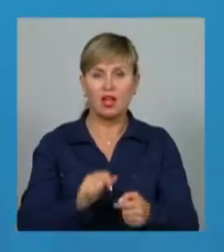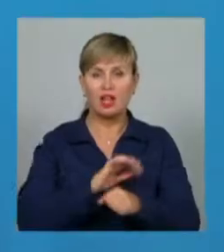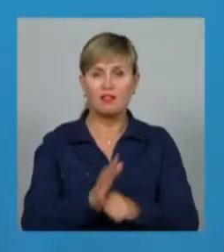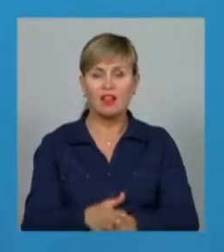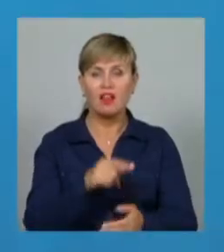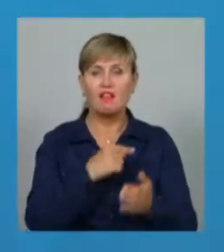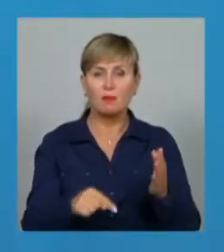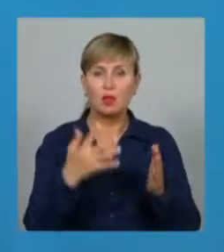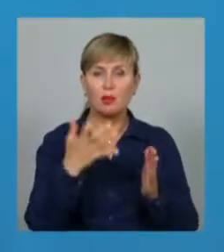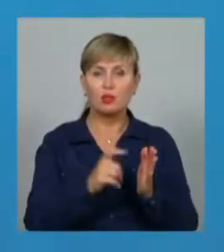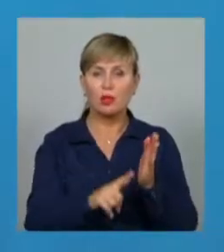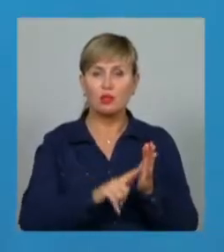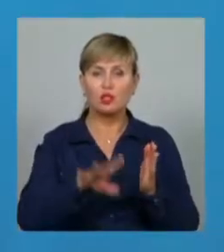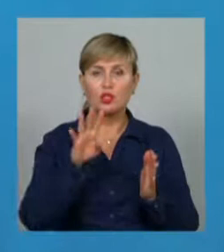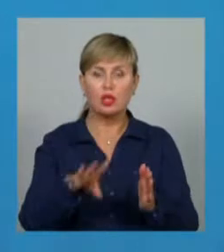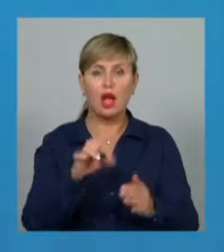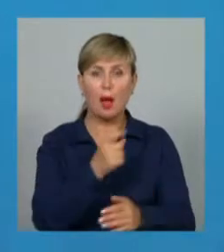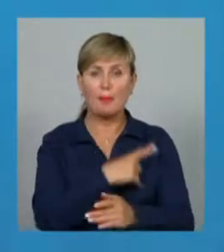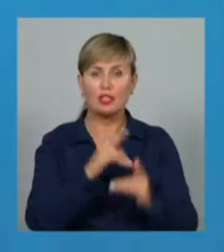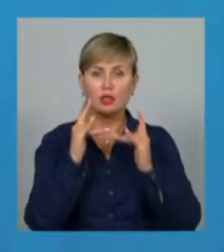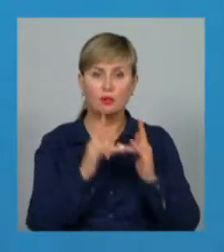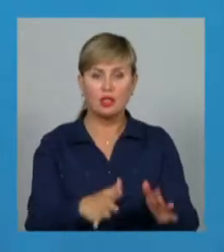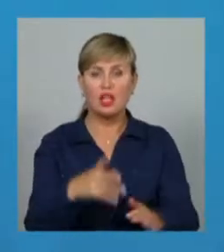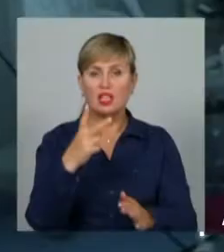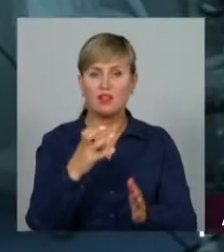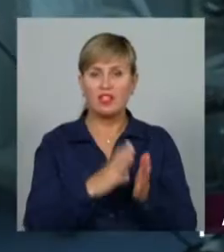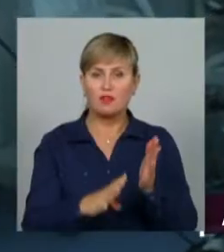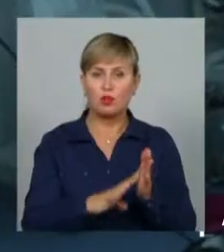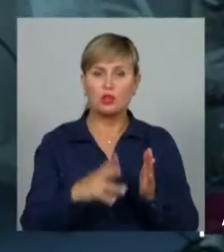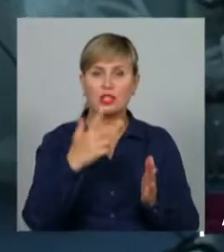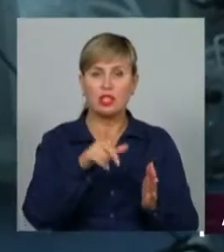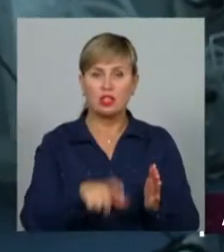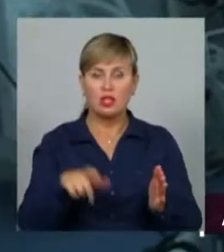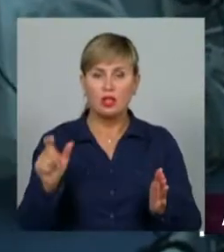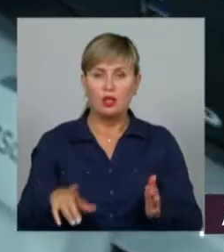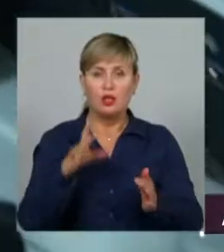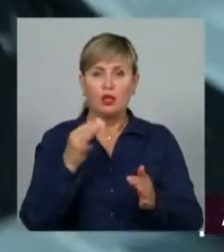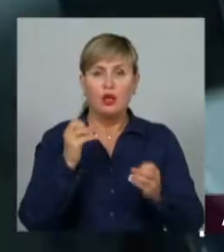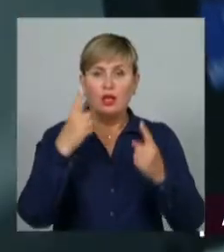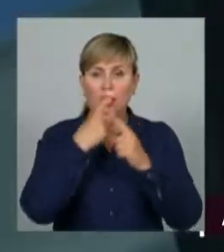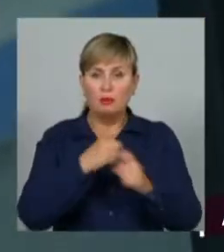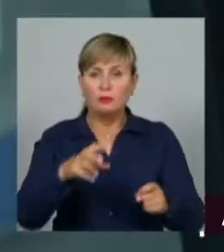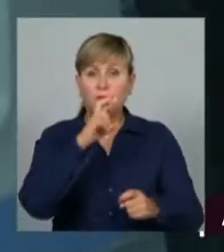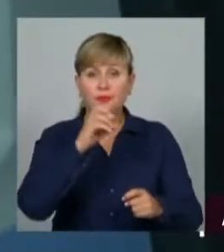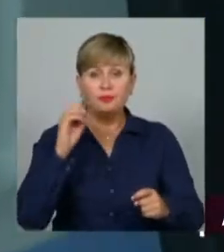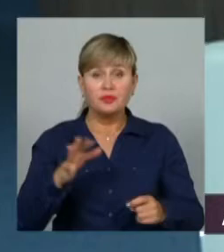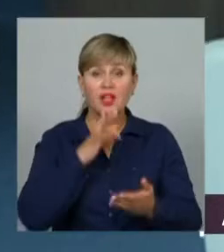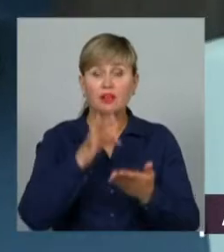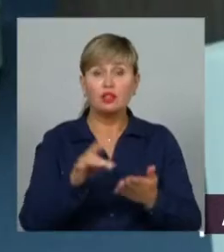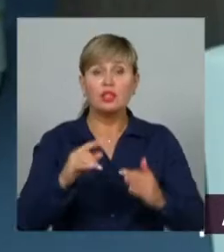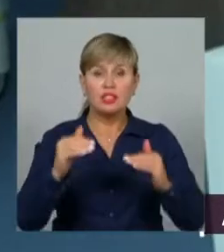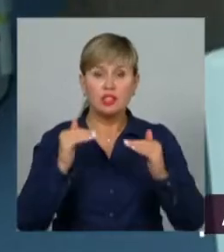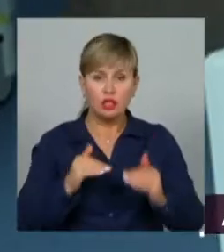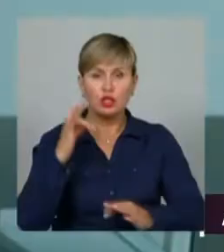Выписаны 574, а в стационары поступили 293 человека. При этом, как сообщил Бакыджан Сагентаев, отмечается